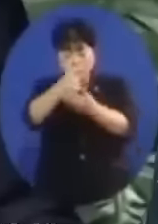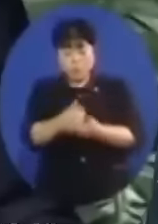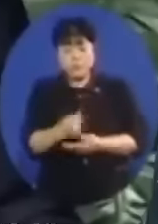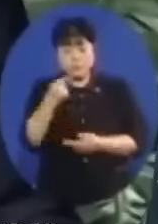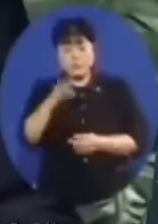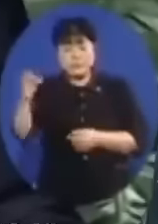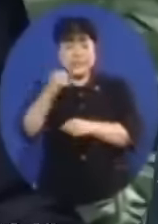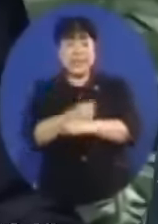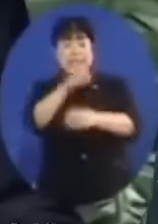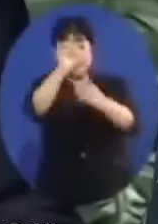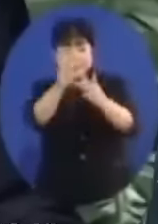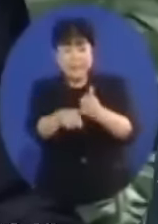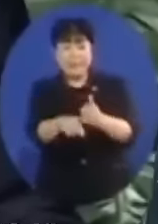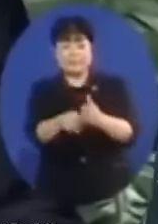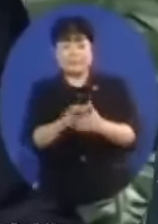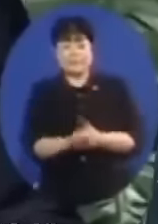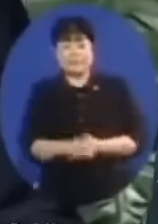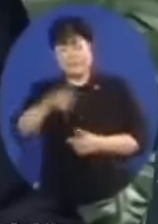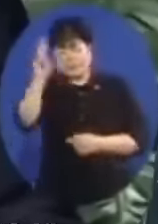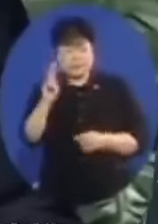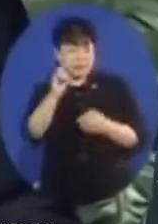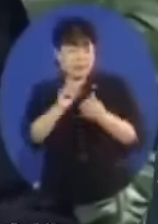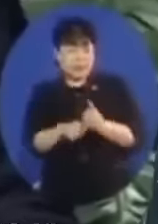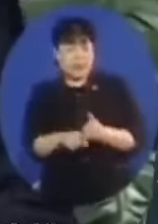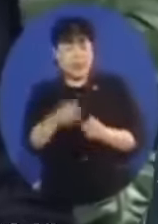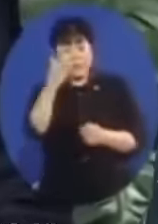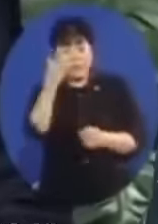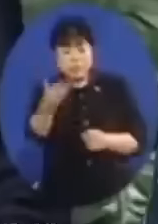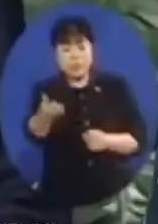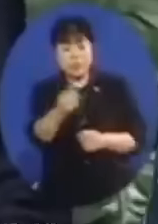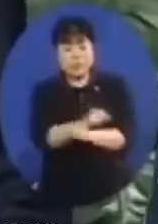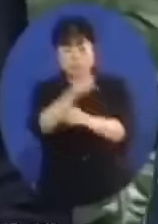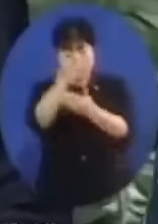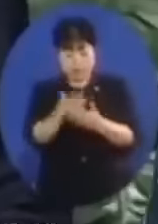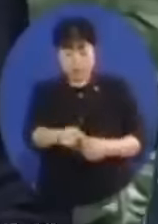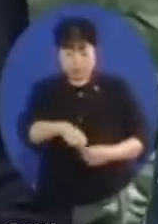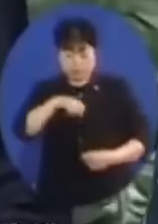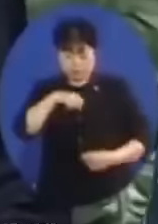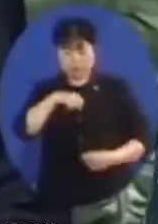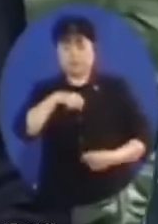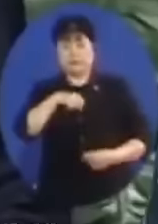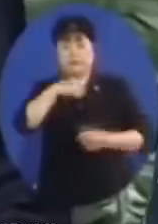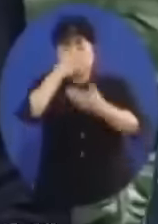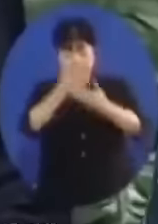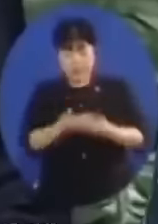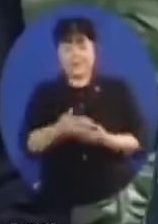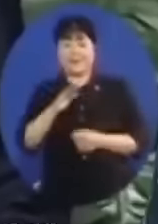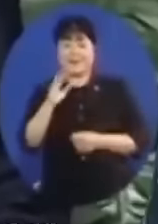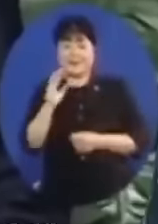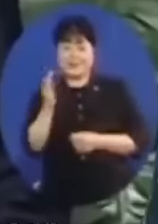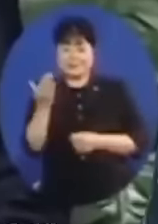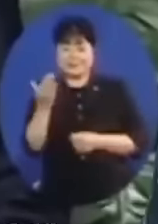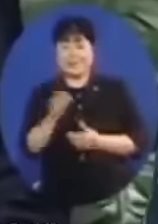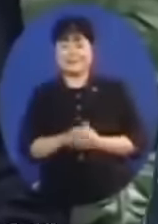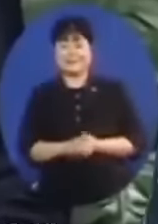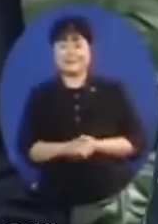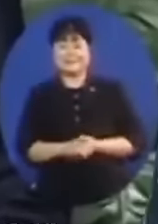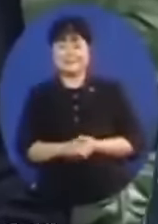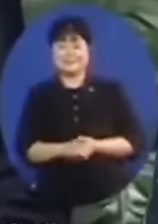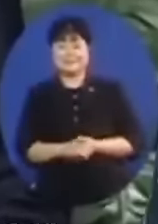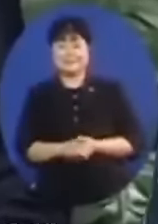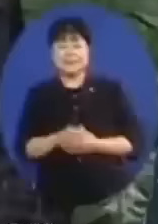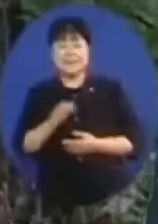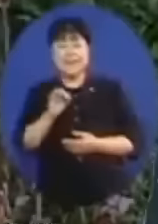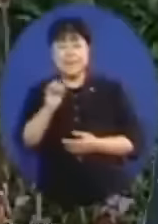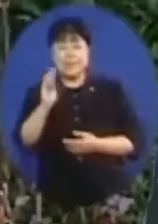입으로 시인하면 그 순간에 여러분은 용서와 의의를 얻게 되는 것입니다.